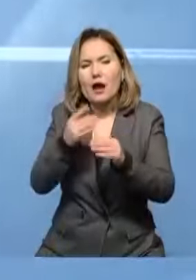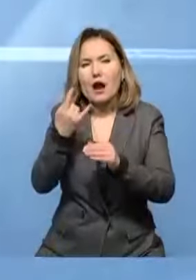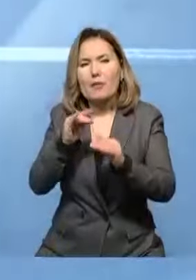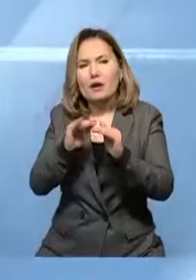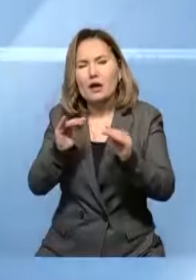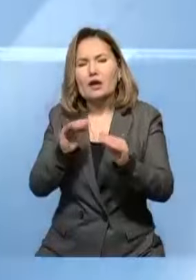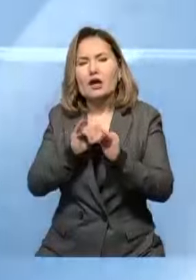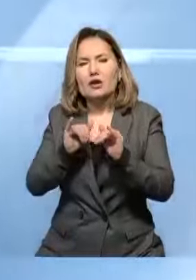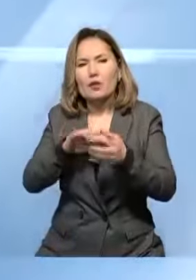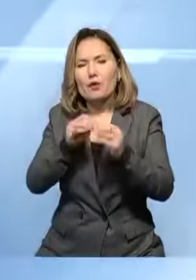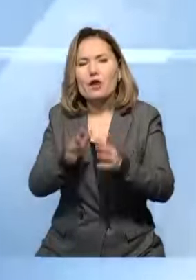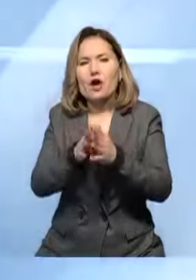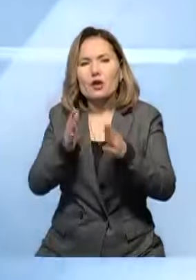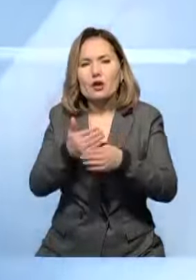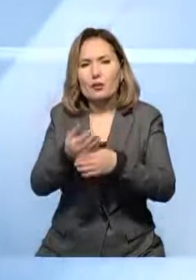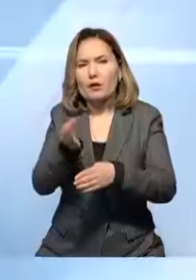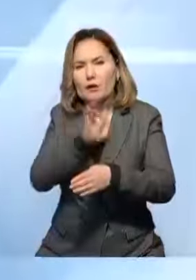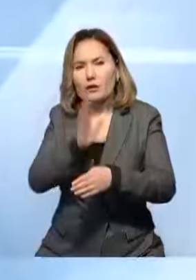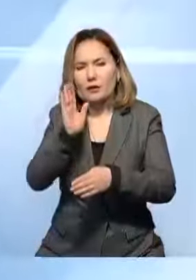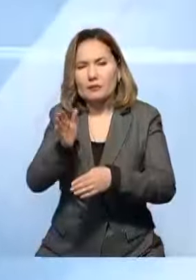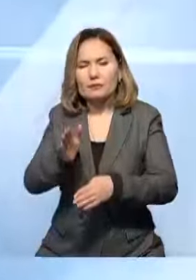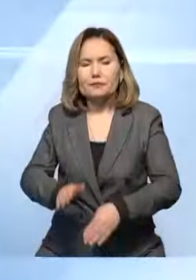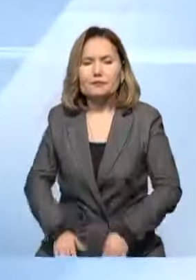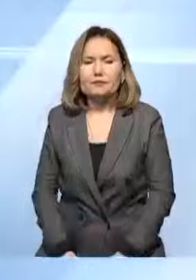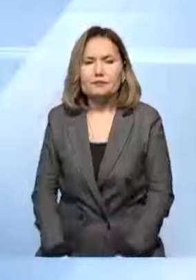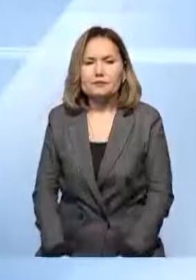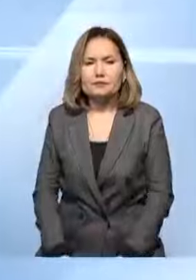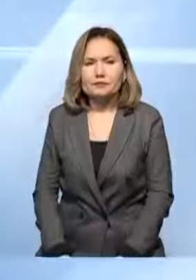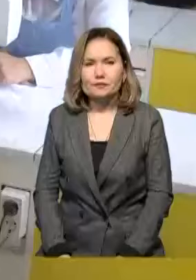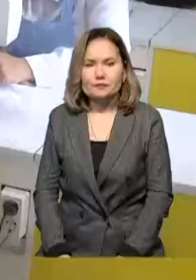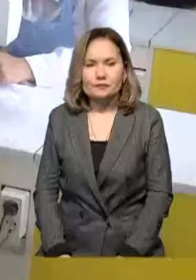мен оқу процесіне қалай әсер етеді? Алдағы бейне материалда.